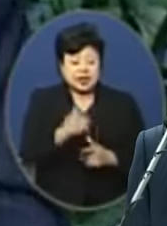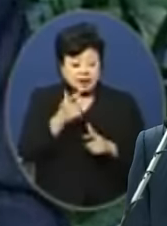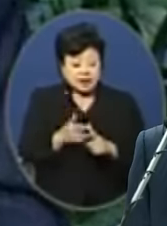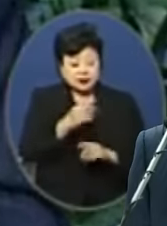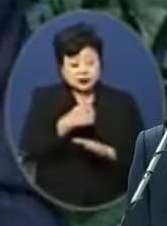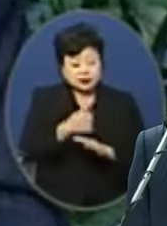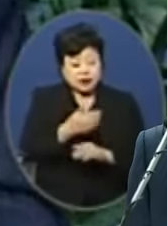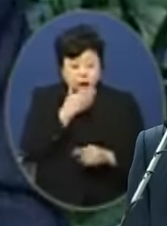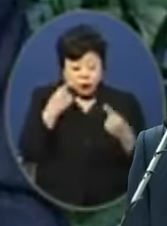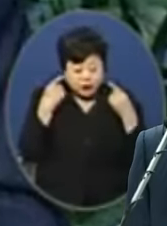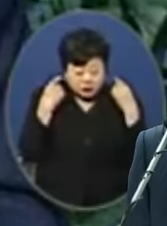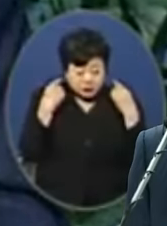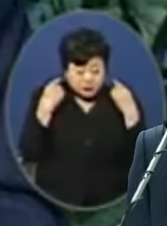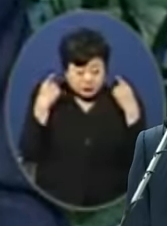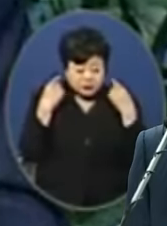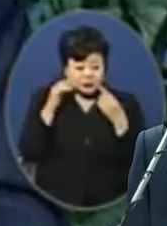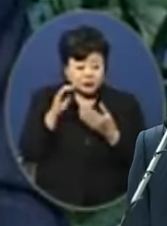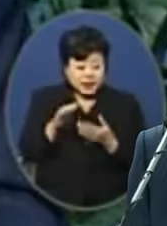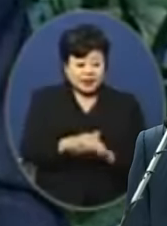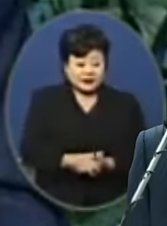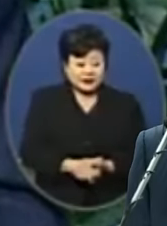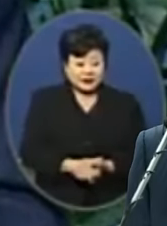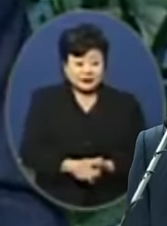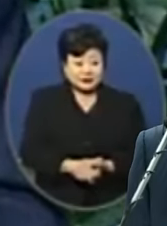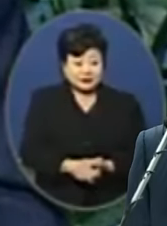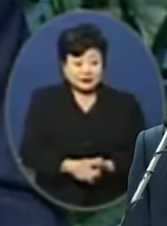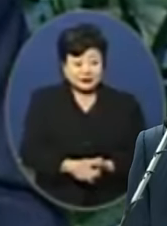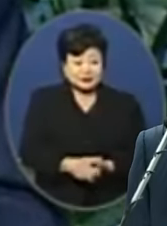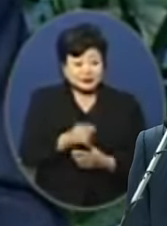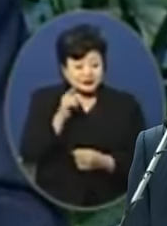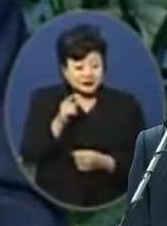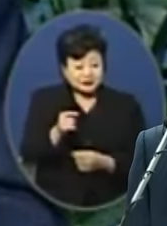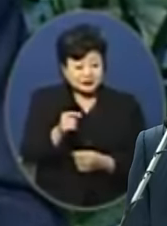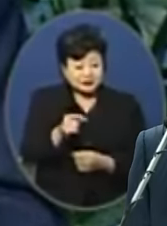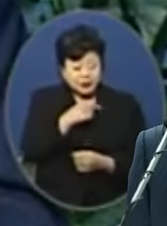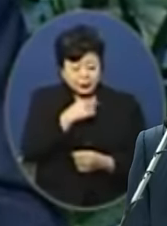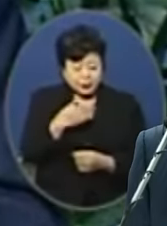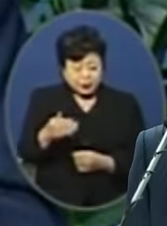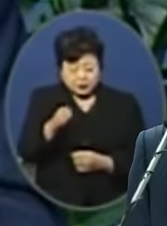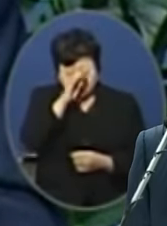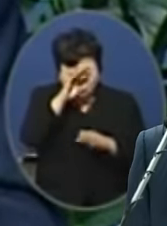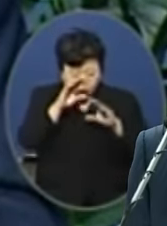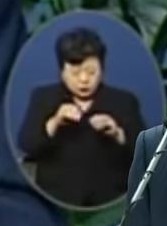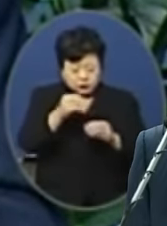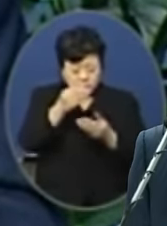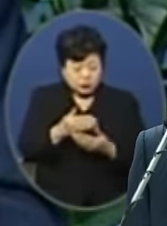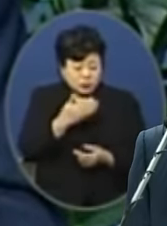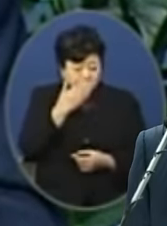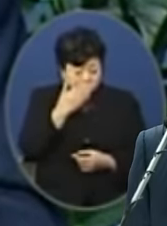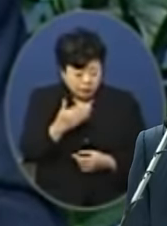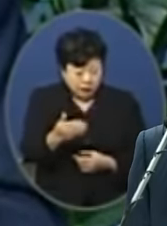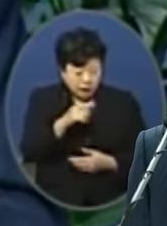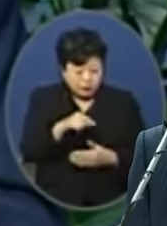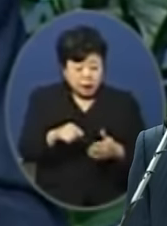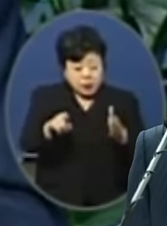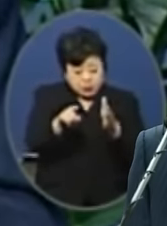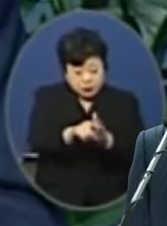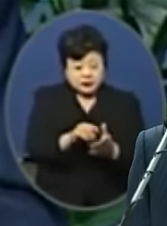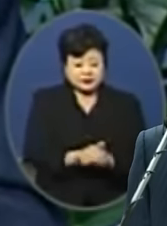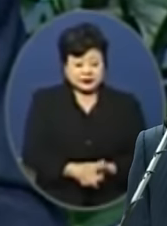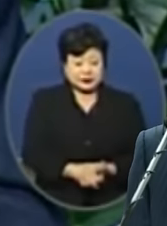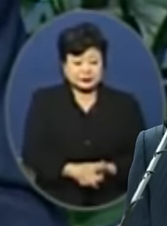예수 그리스도의 복음을 듣고 난 다음에 그가 혈루병에서 나음을 입을 수 있다고 마음에